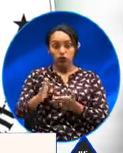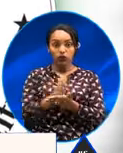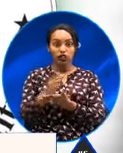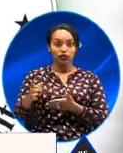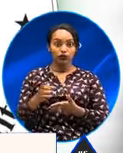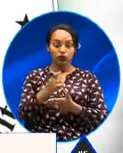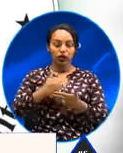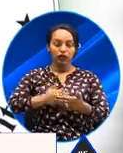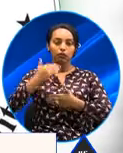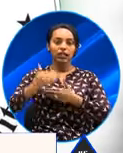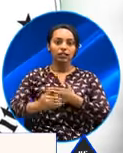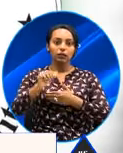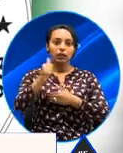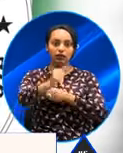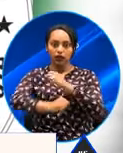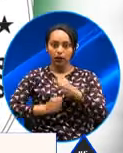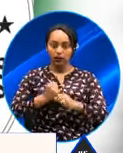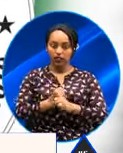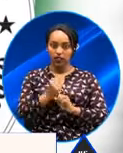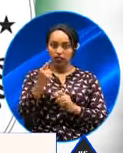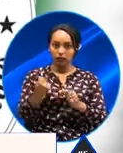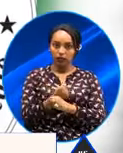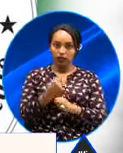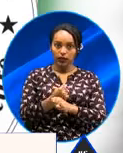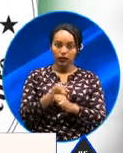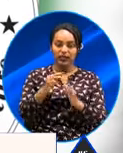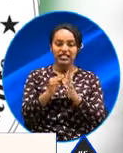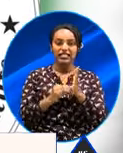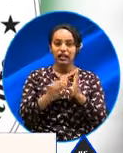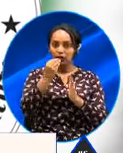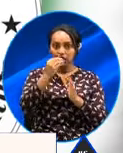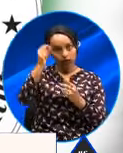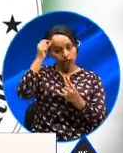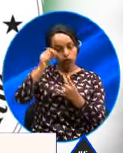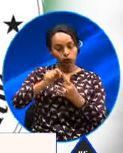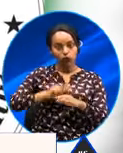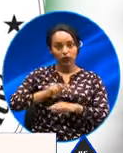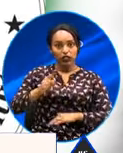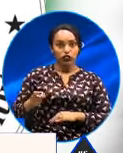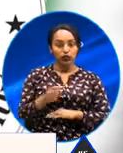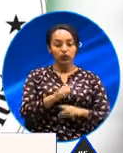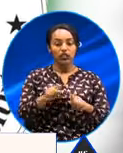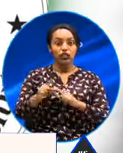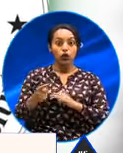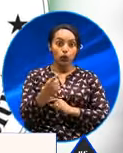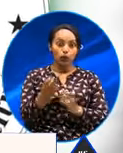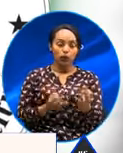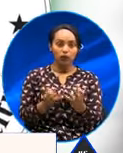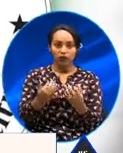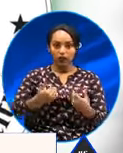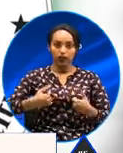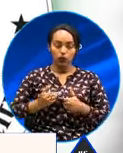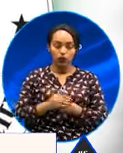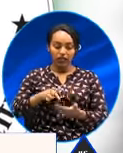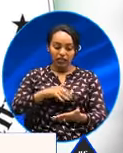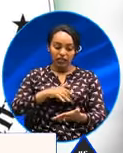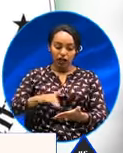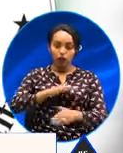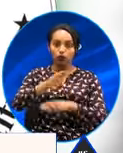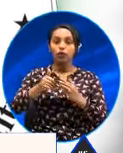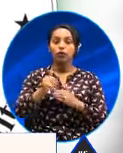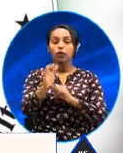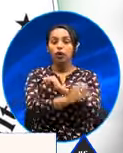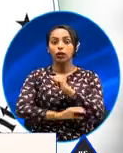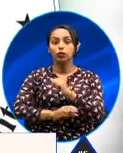ሲሆን በቀጣይም ለ10 ዓመታት ለሚተገበሩ የስነ ምግብ እቅዶች መነሻ የሚሆን እንደሆነም ተገልጿል። ጥናቱ